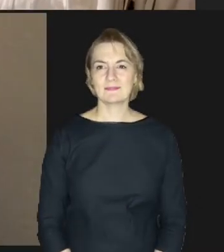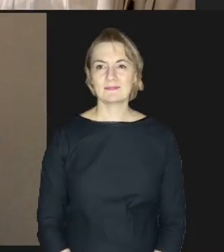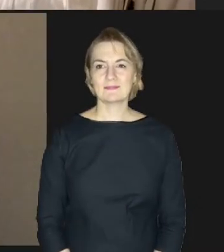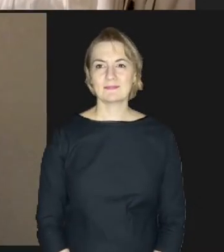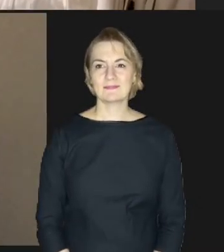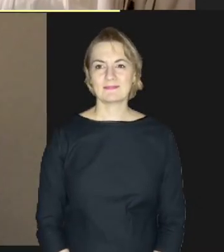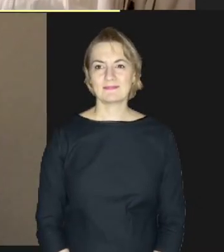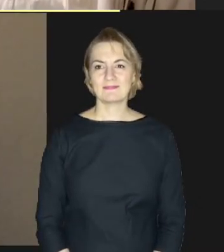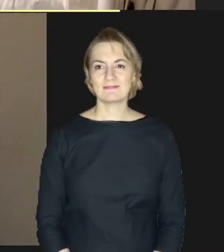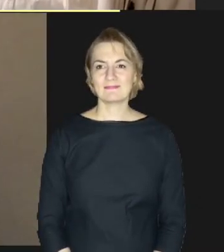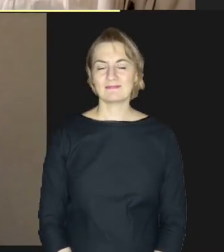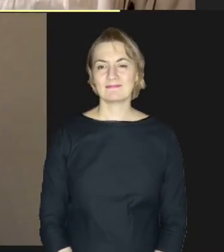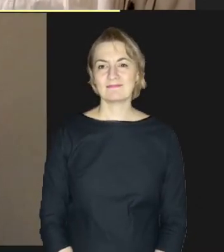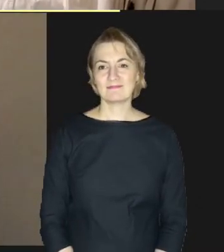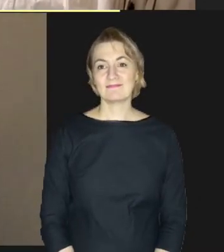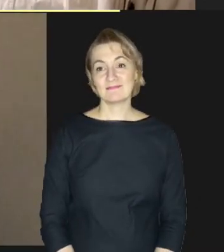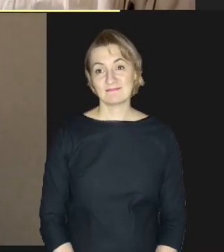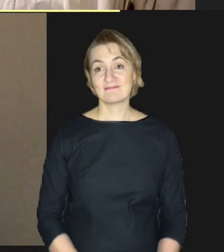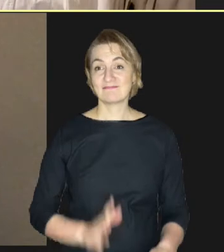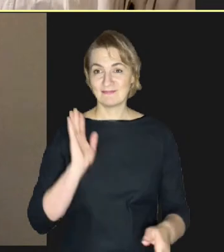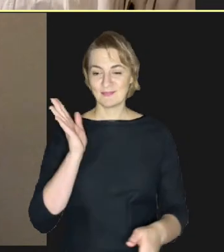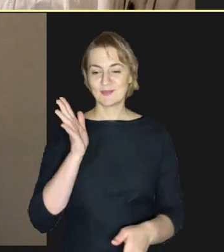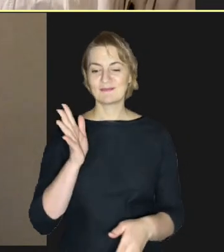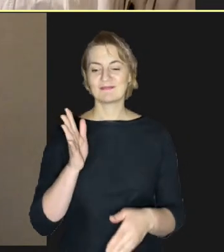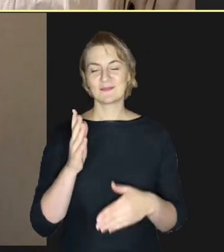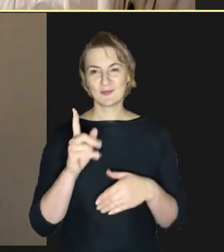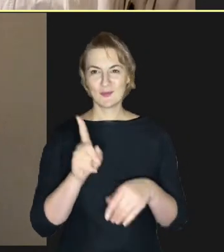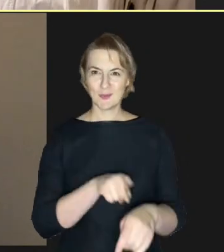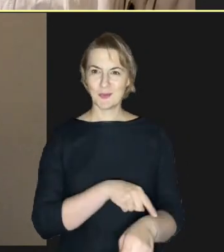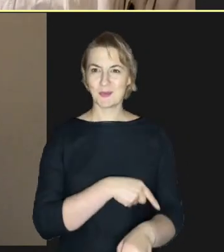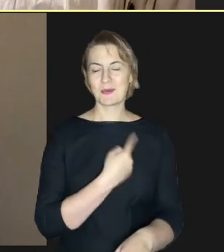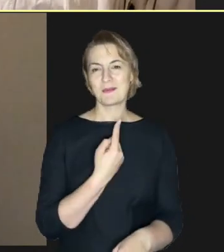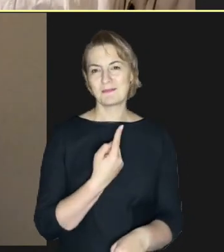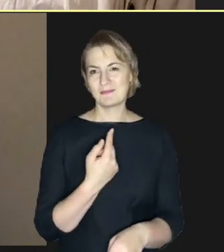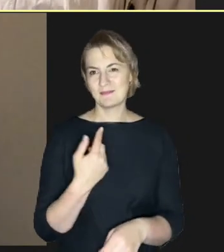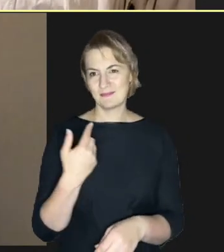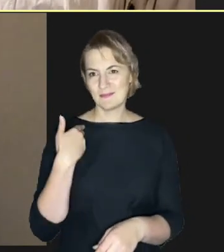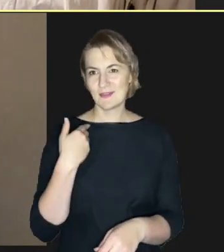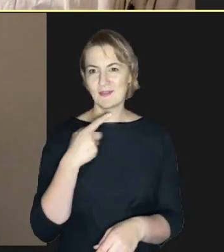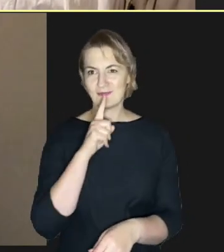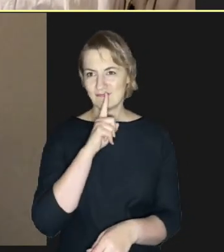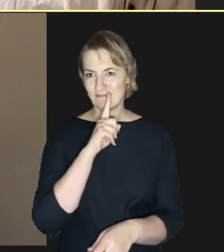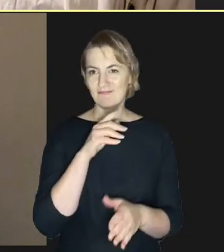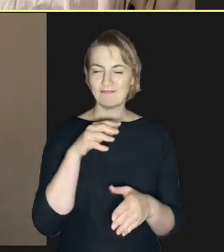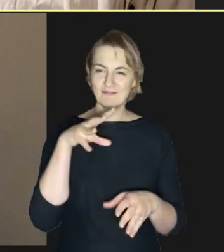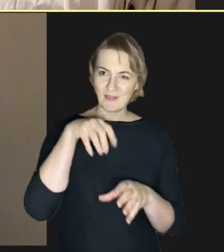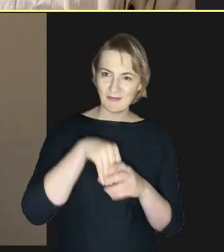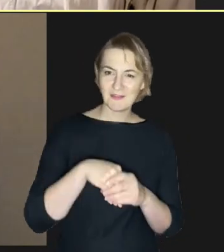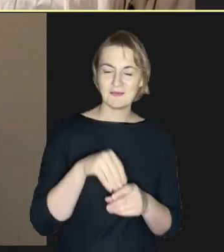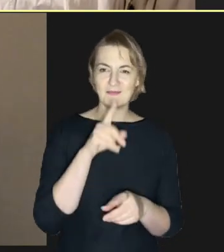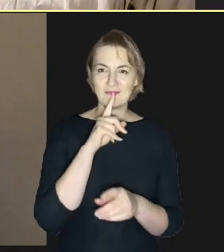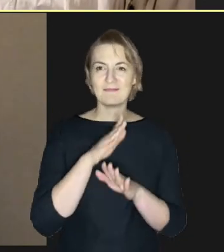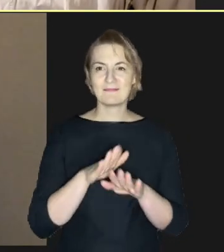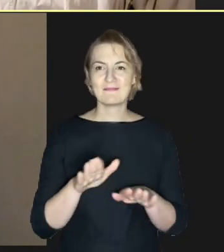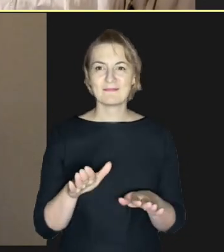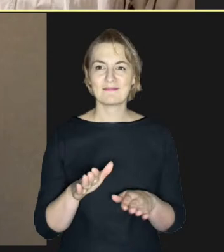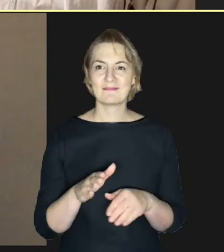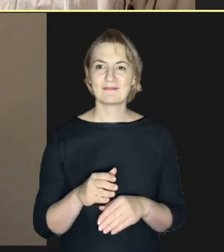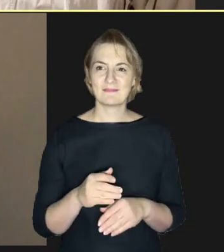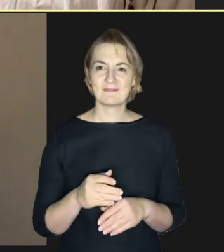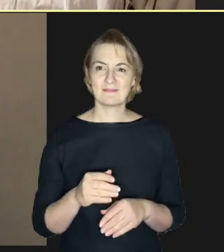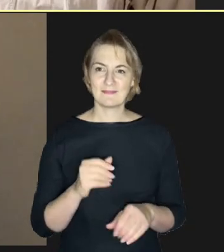Dziękuję. No to potem długo jeszcze byłeś w tej ciszy, licząc te